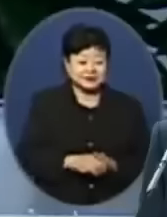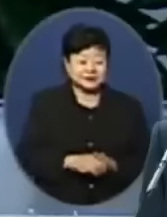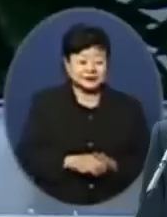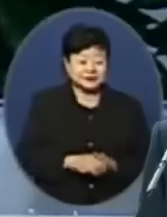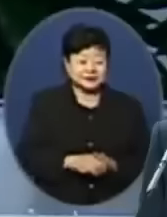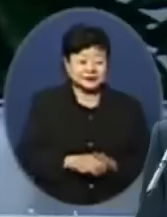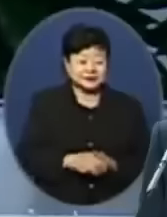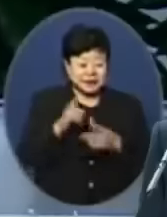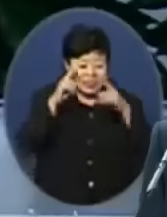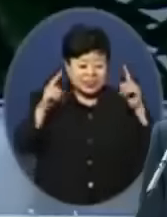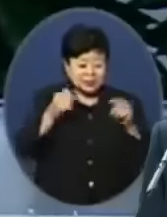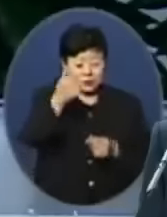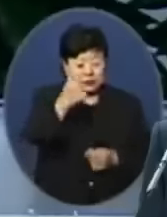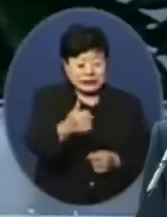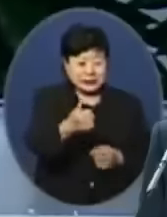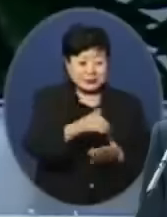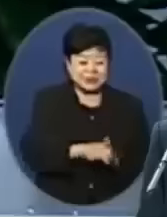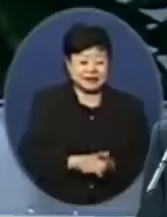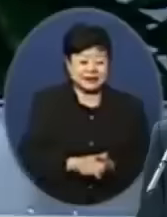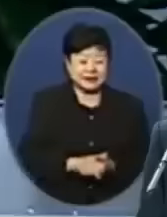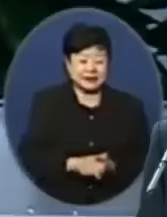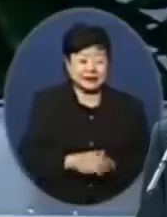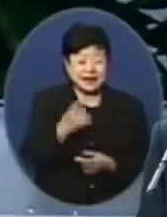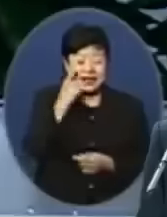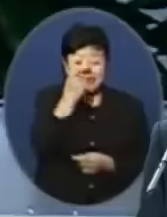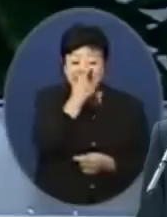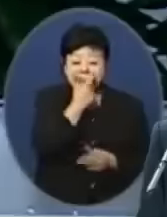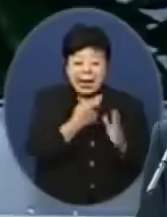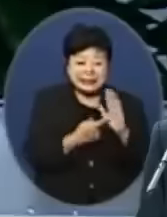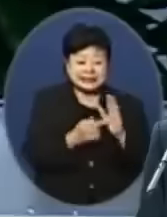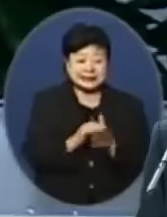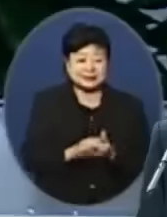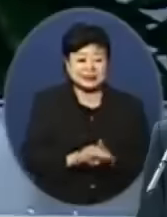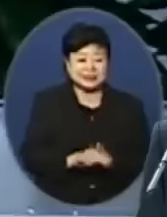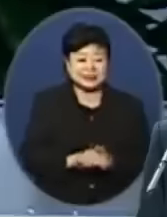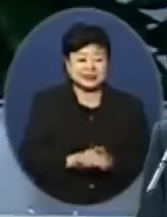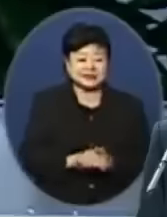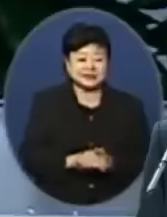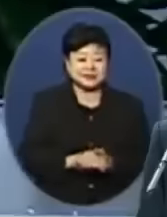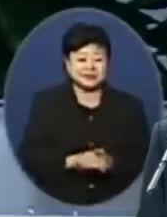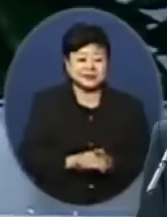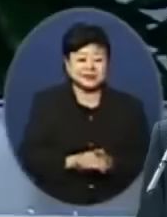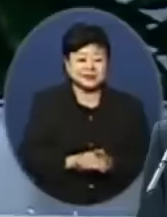모 대학 총장님이 내게 이런 간증을 했습니다. 그분이